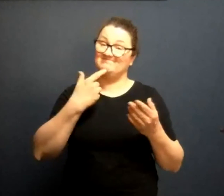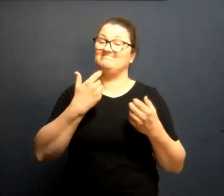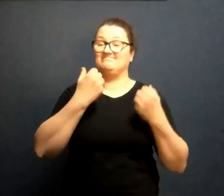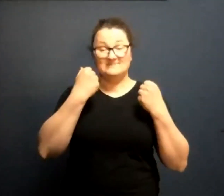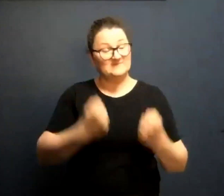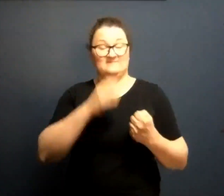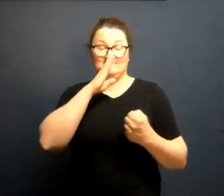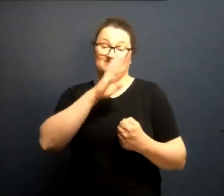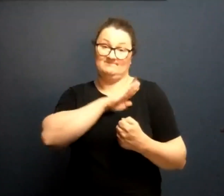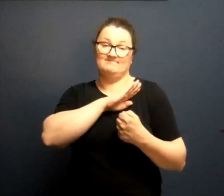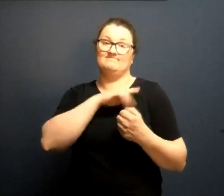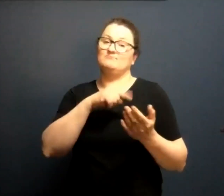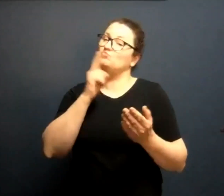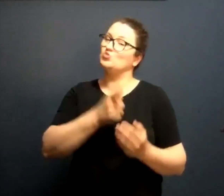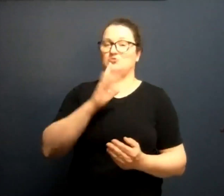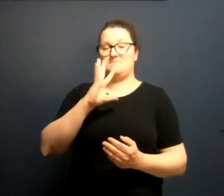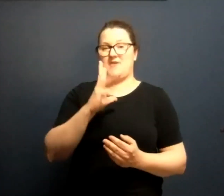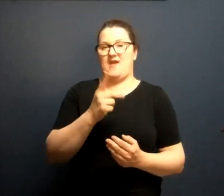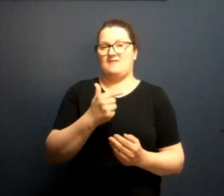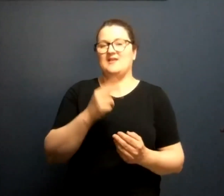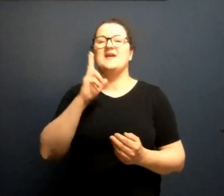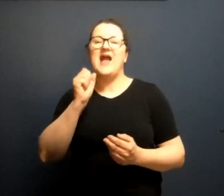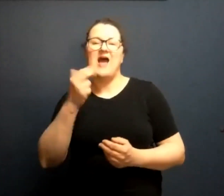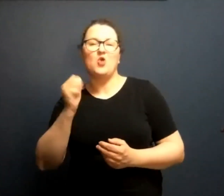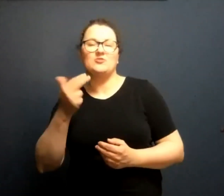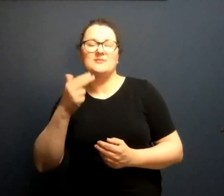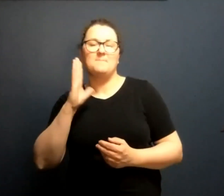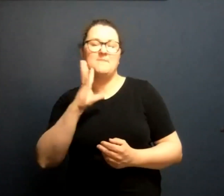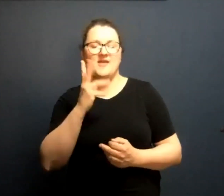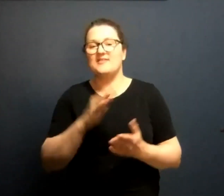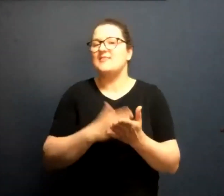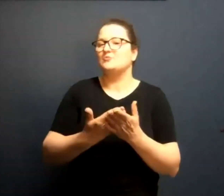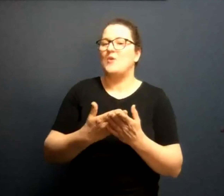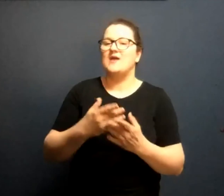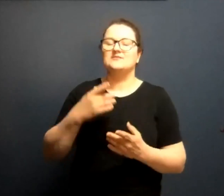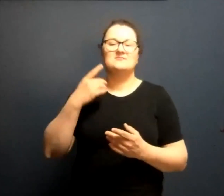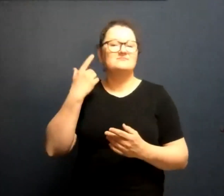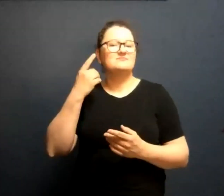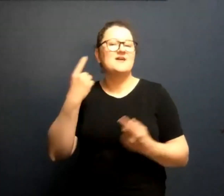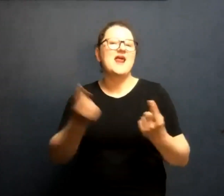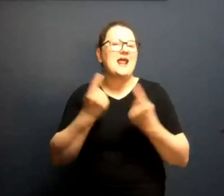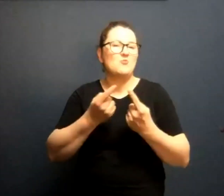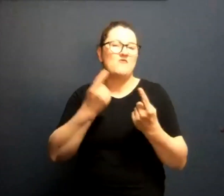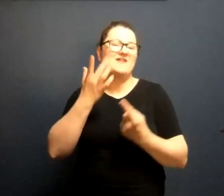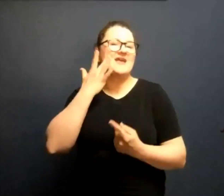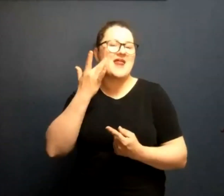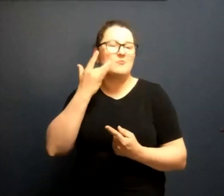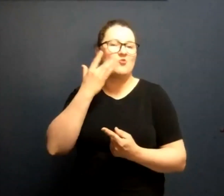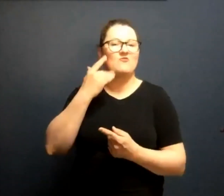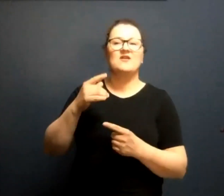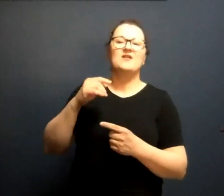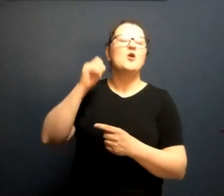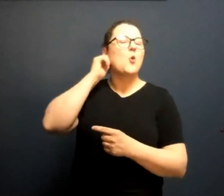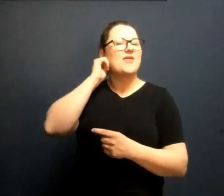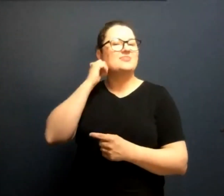czyli te wariactwa, reklamowanie kremu dla 60-latki przez kobiety w wieku 30 lat, no to są kolejne